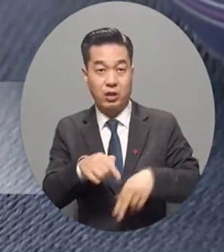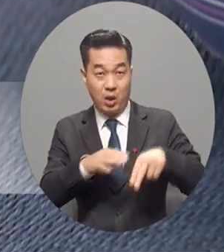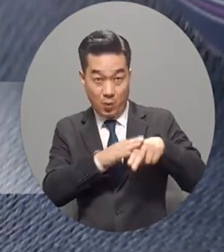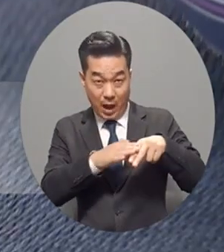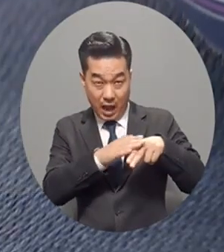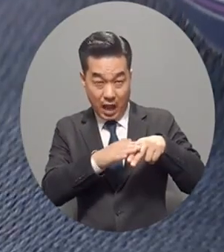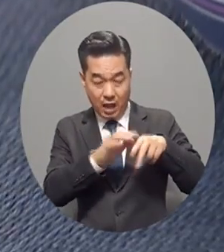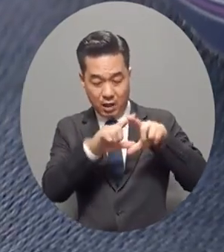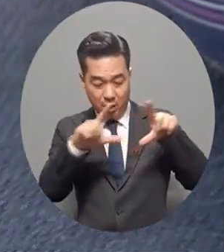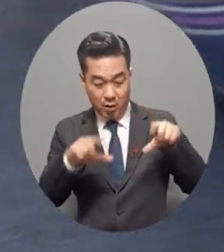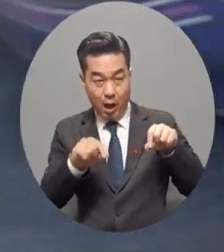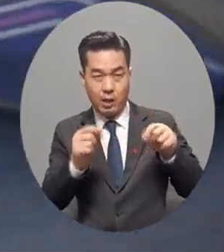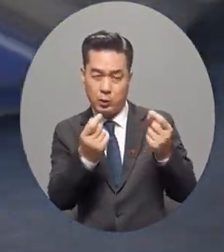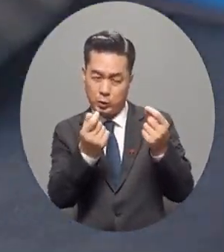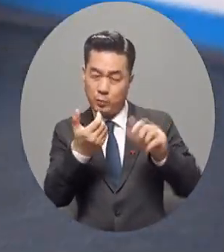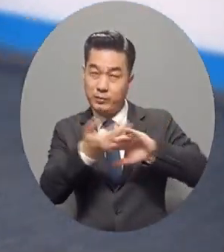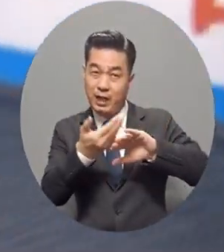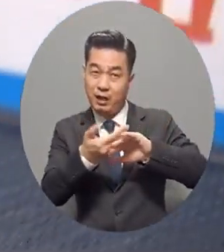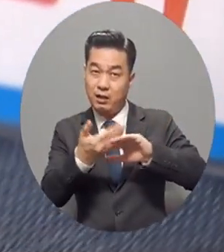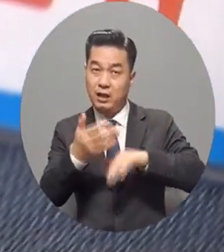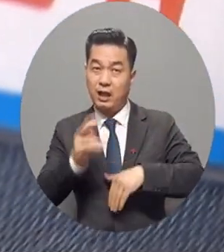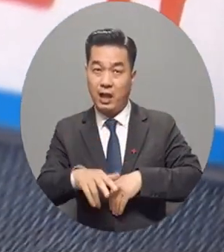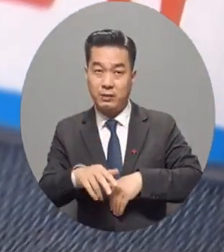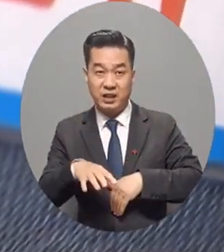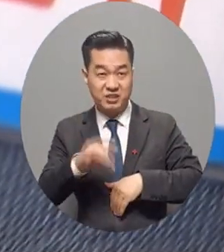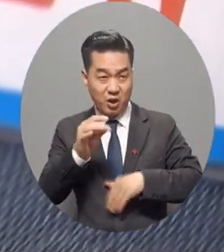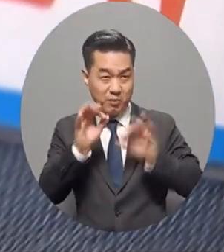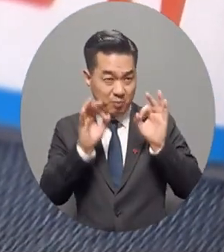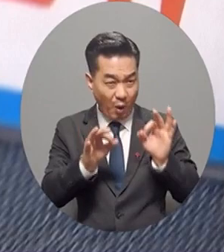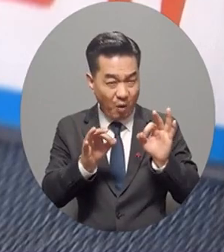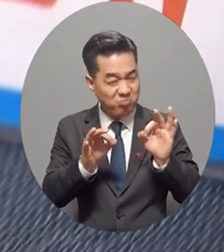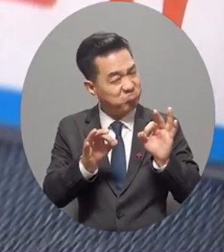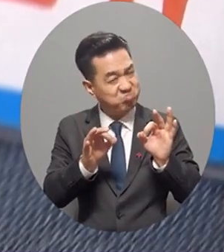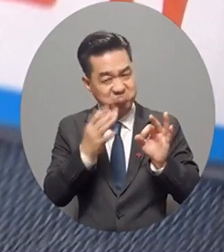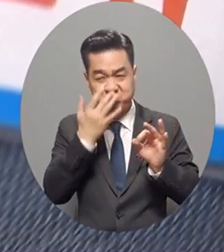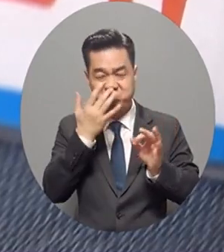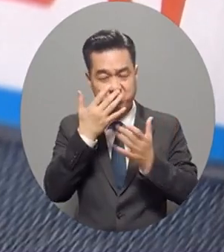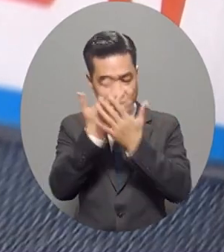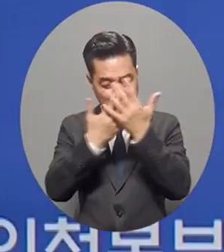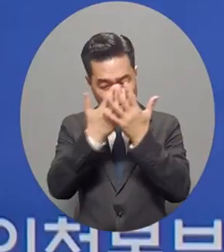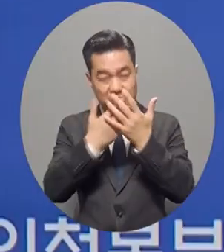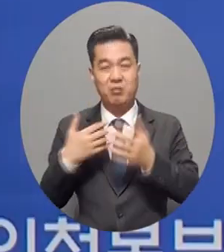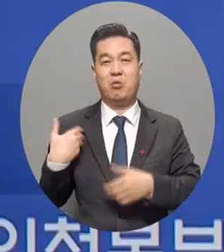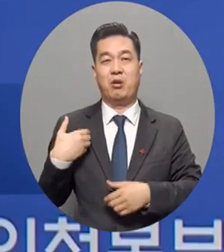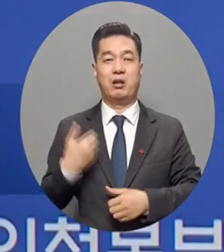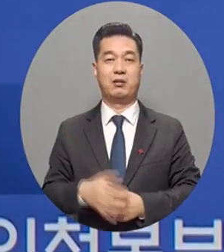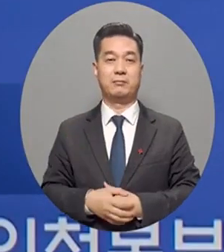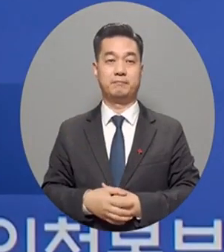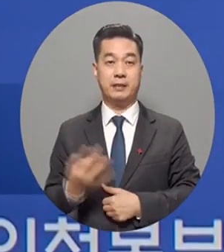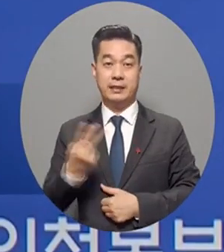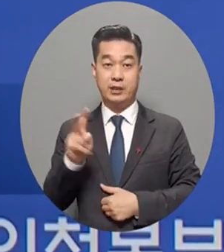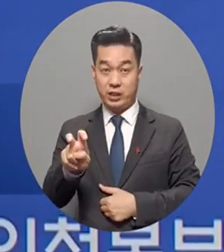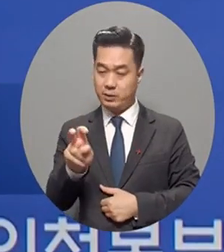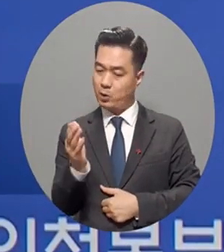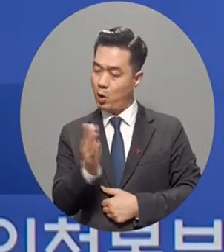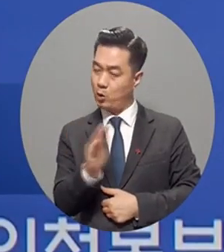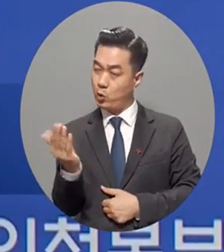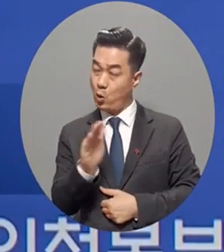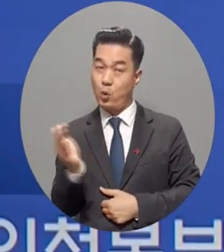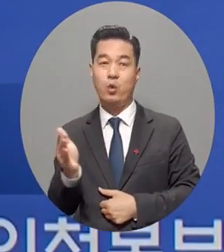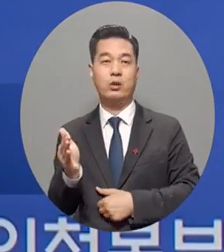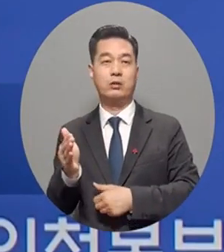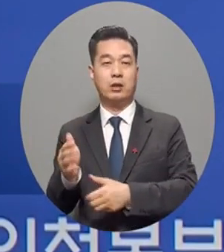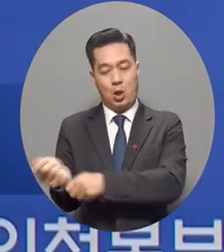장식 등이 정품과 조금 달랐지만 이를 초보자들이 알아채기는 쉽지 않았습니다. 2020년 전후로 골프 인구가